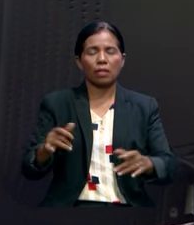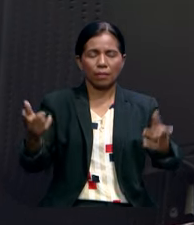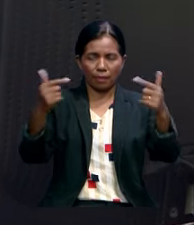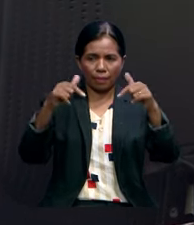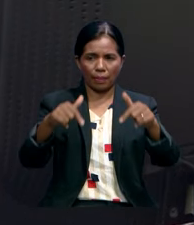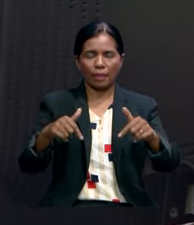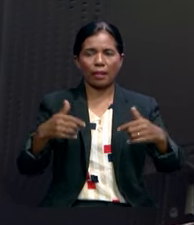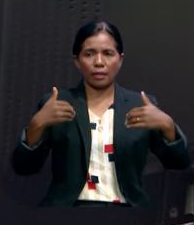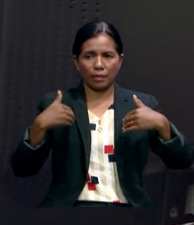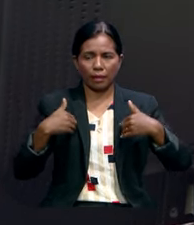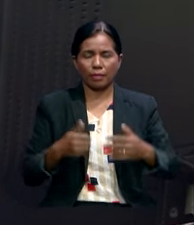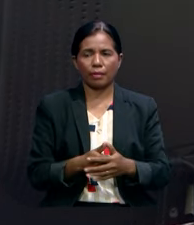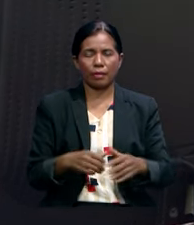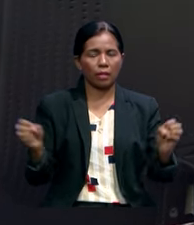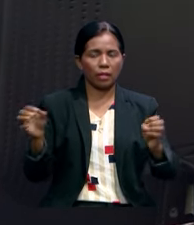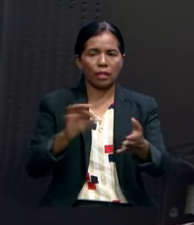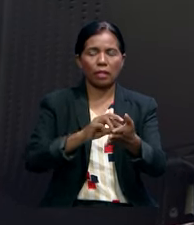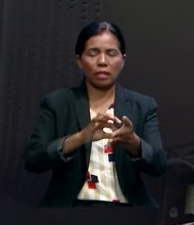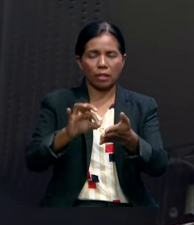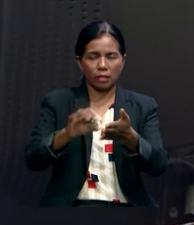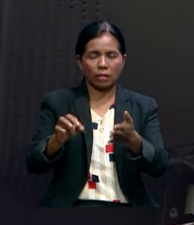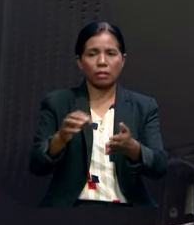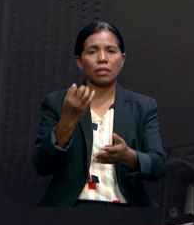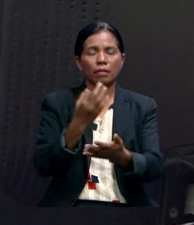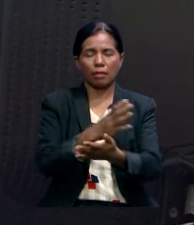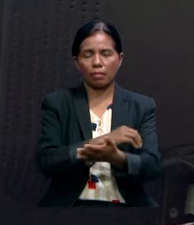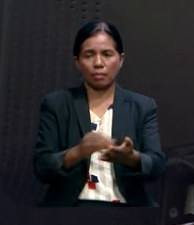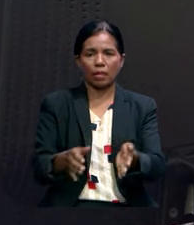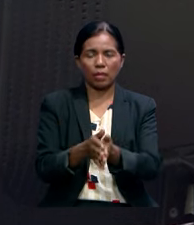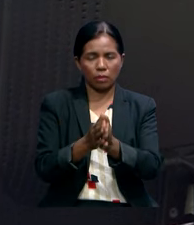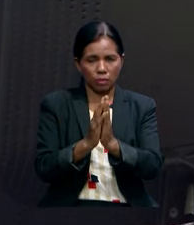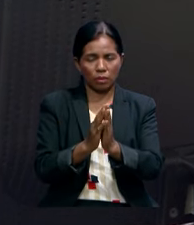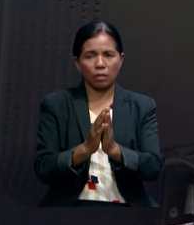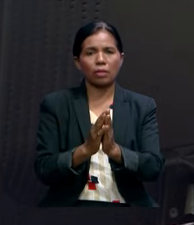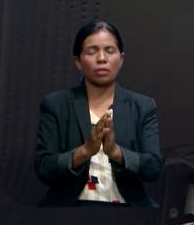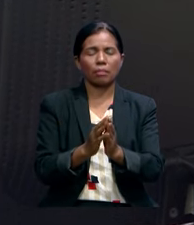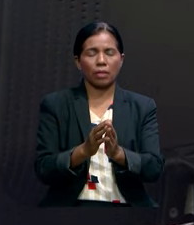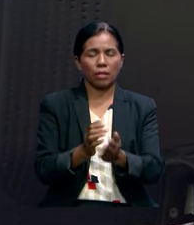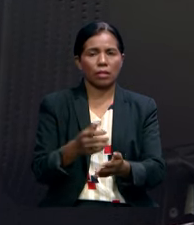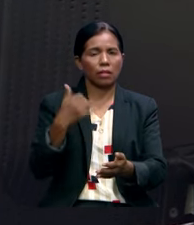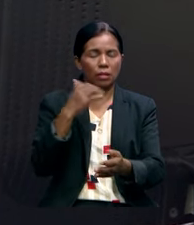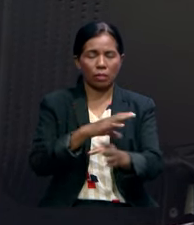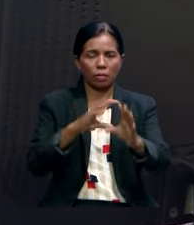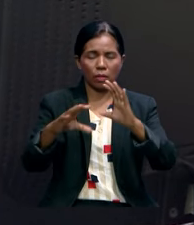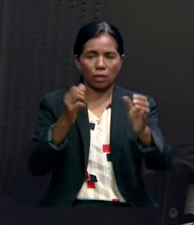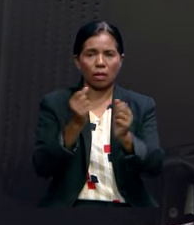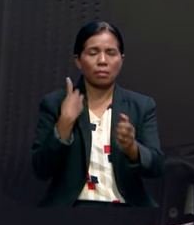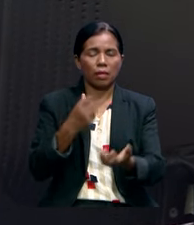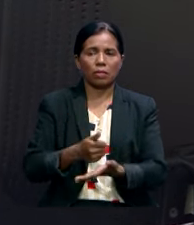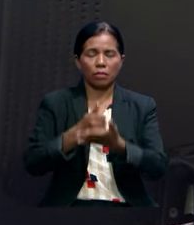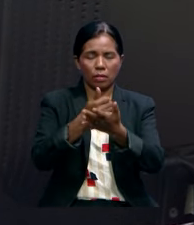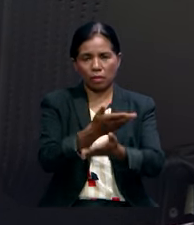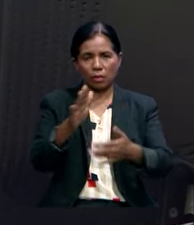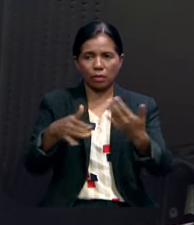ya ona a nivel la registro online pela me contacto ho ami ami pela tene no ajudita bocha qualquer horas ya